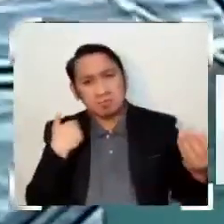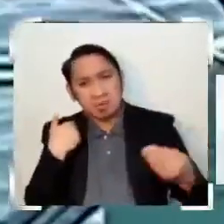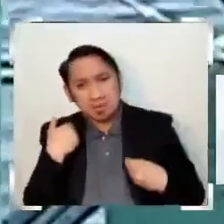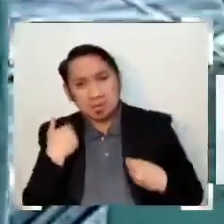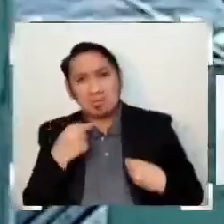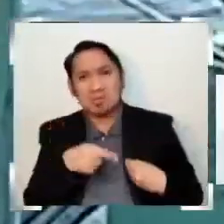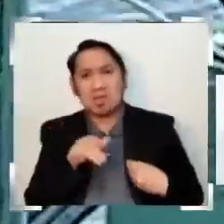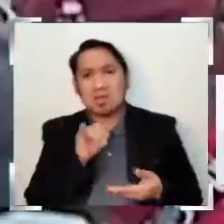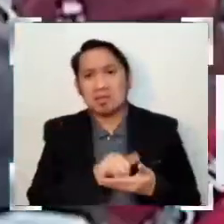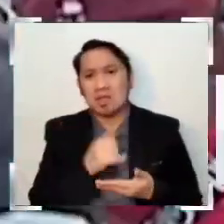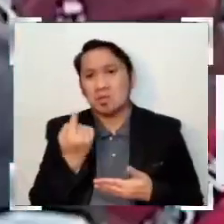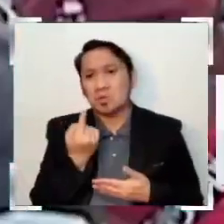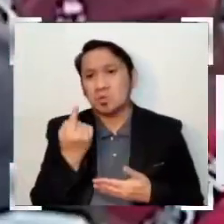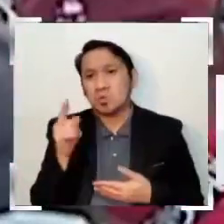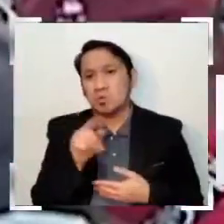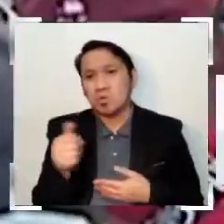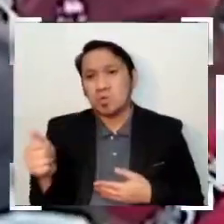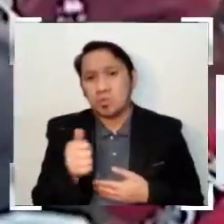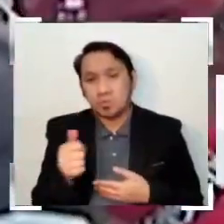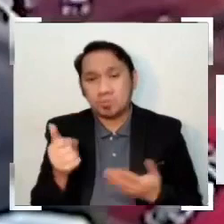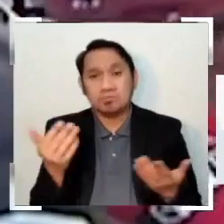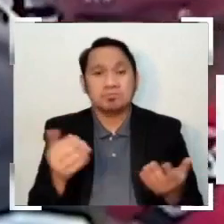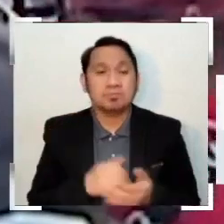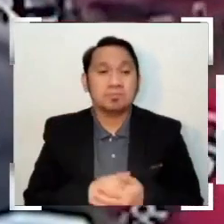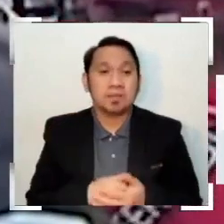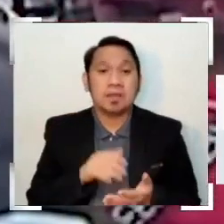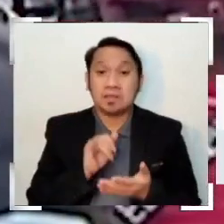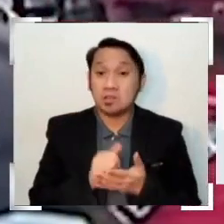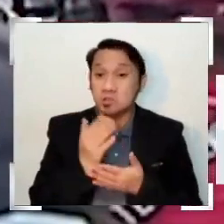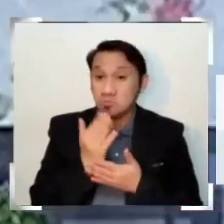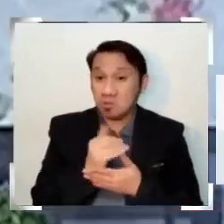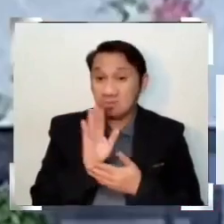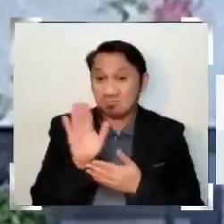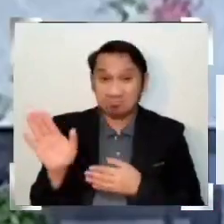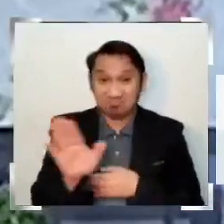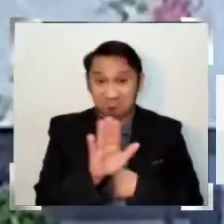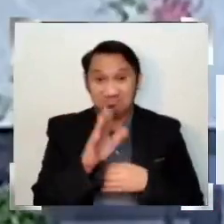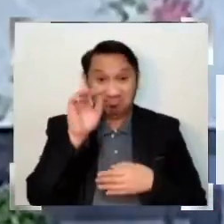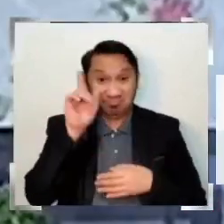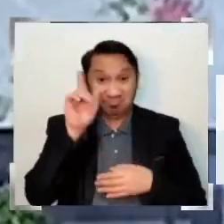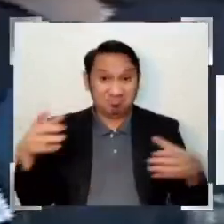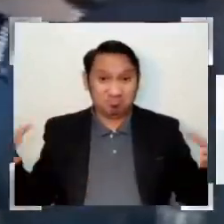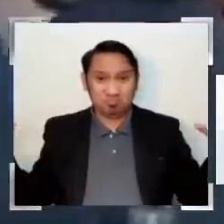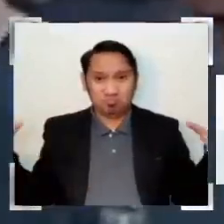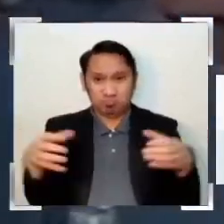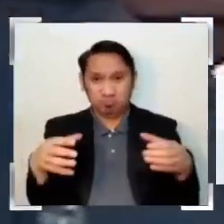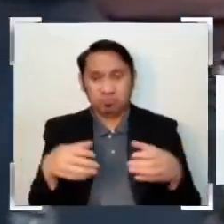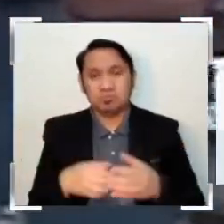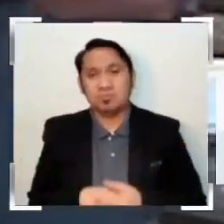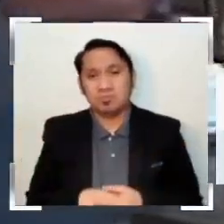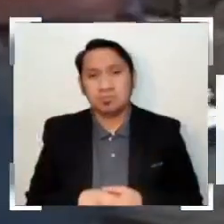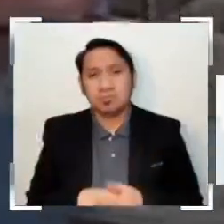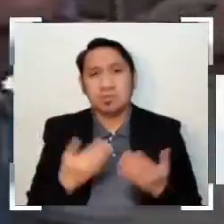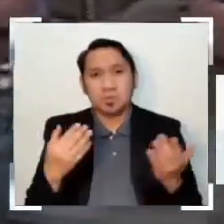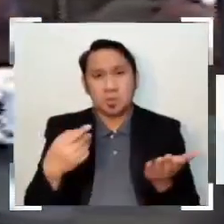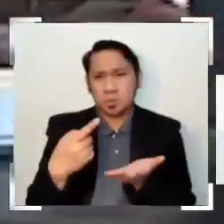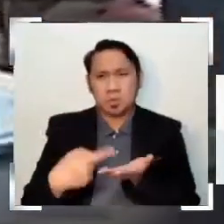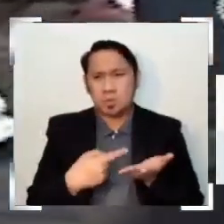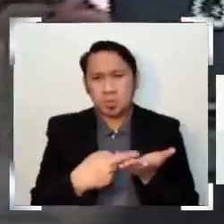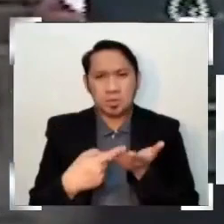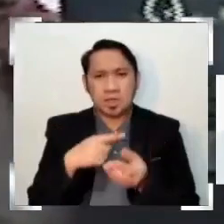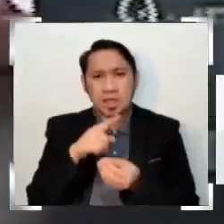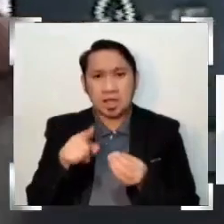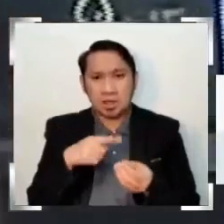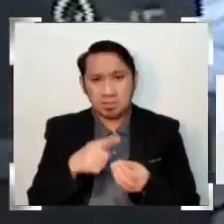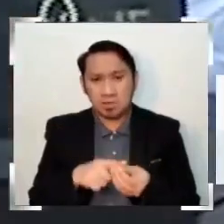ang aming inaalala. Kaya nagsama-sama ang mga mangingisda sa Oriental Mindoro para pag-usapan ang paghahain ng